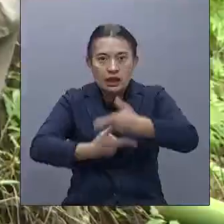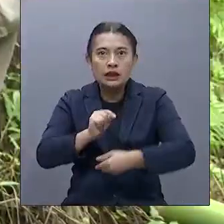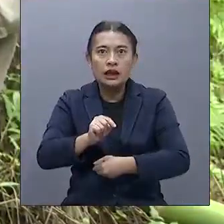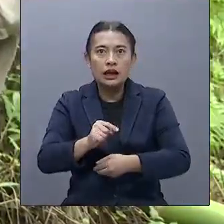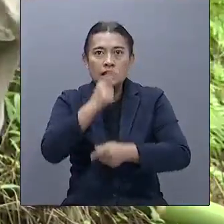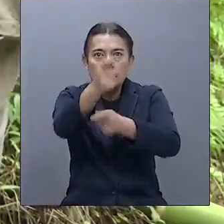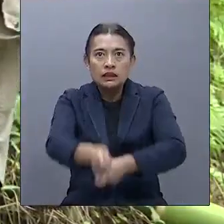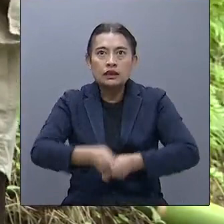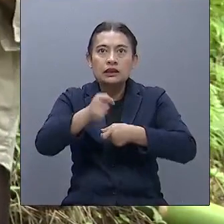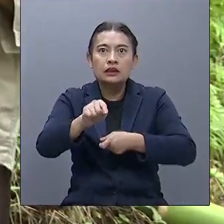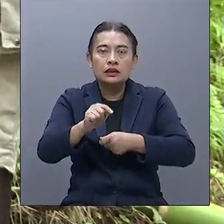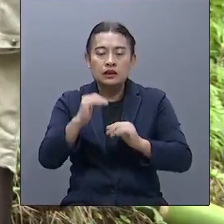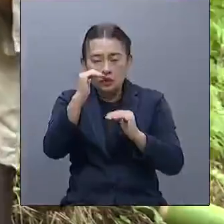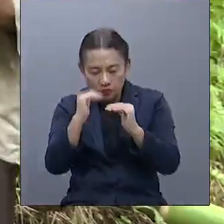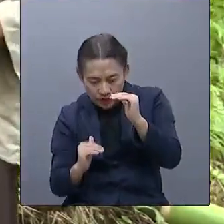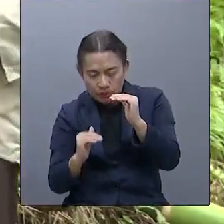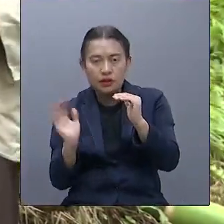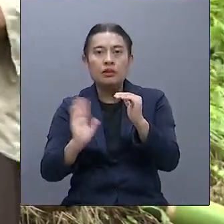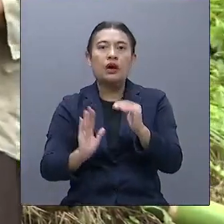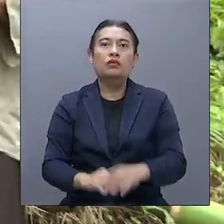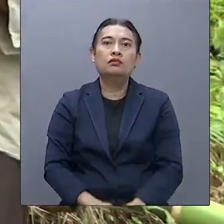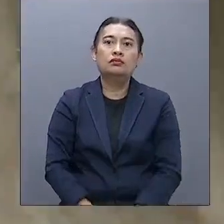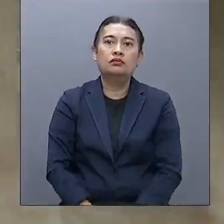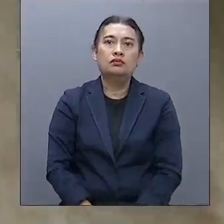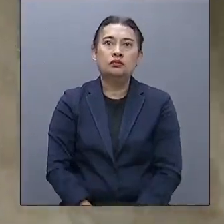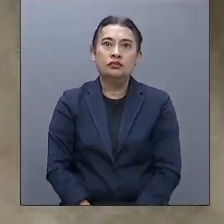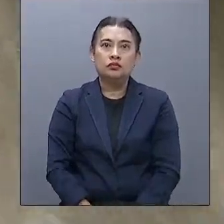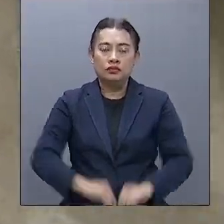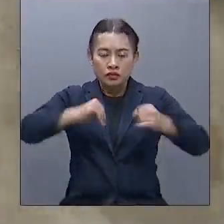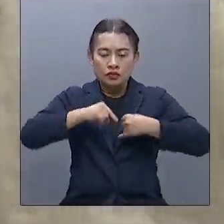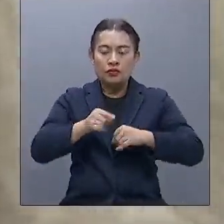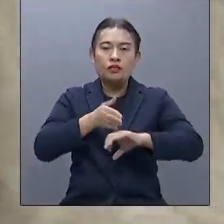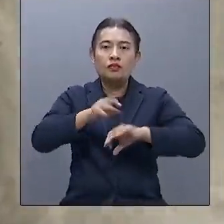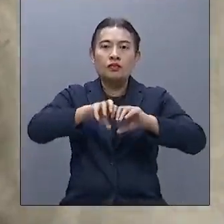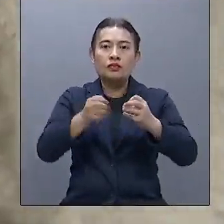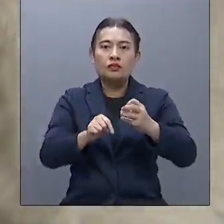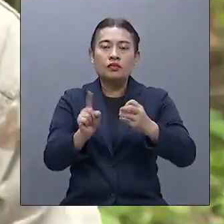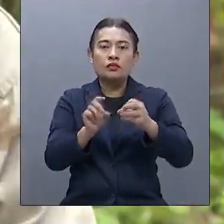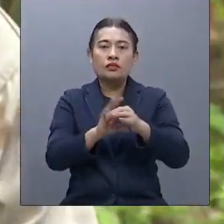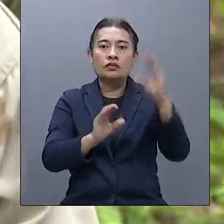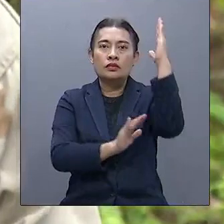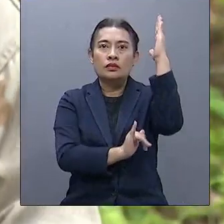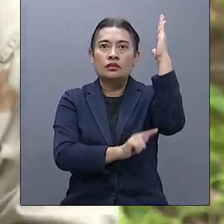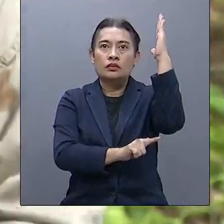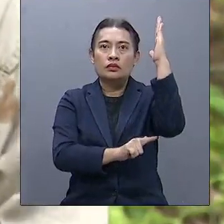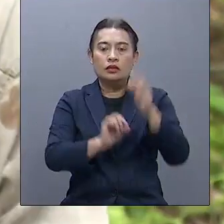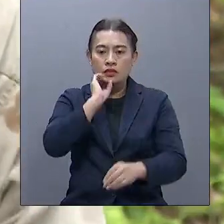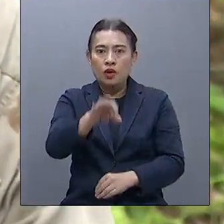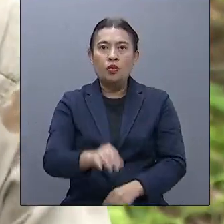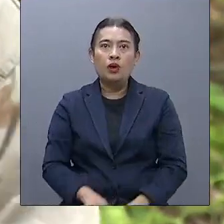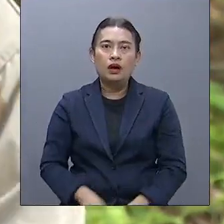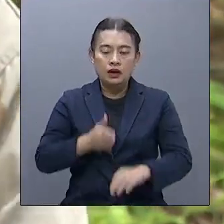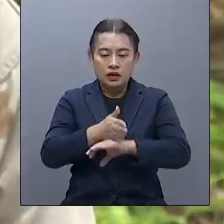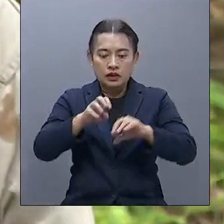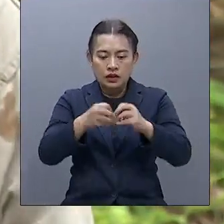กษตรกรถูกเอาเปรียบสอดคล้องจับกับเจ้าของสวนมังคุดนะคะที่จังหวัดยะลาบอกว่ามังคุดราคาต